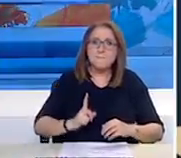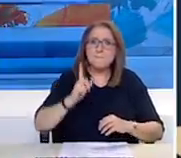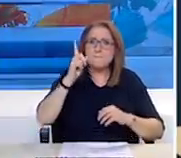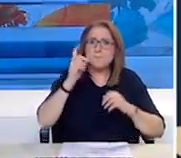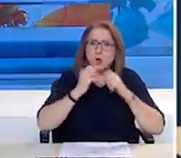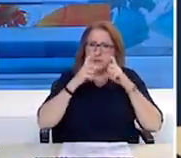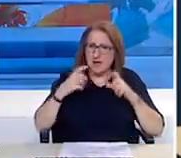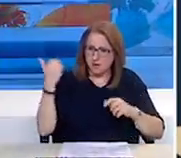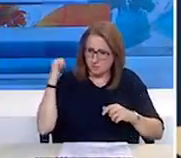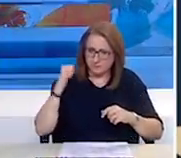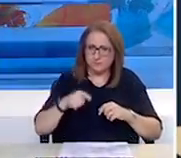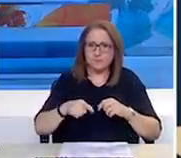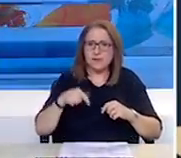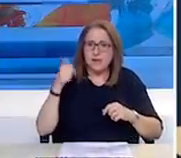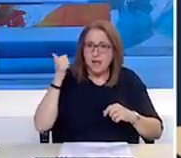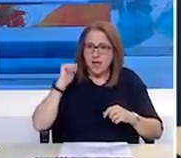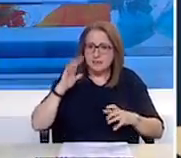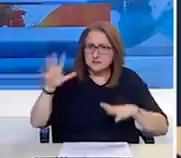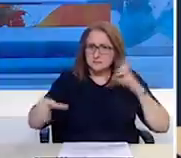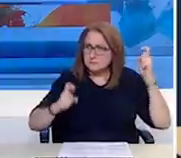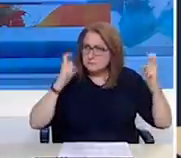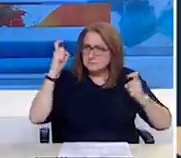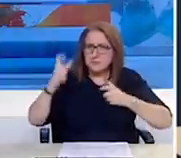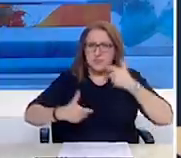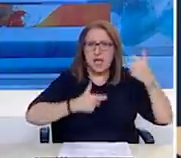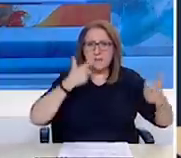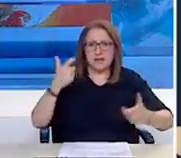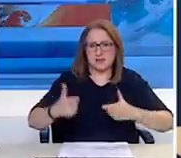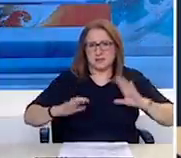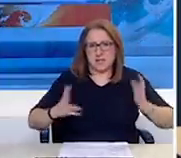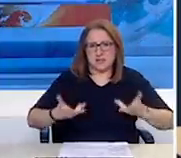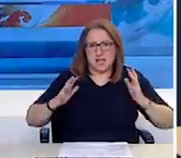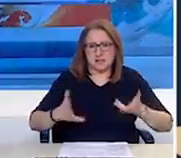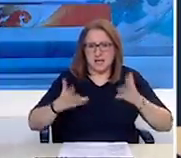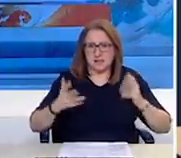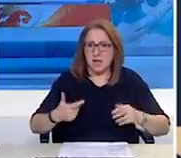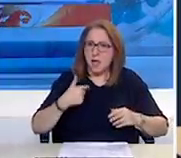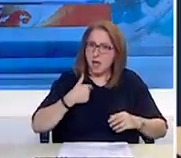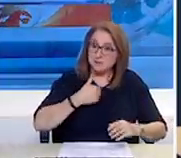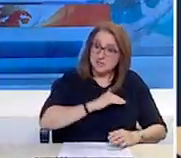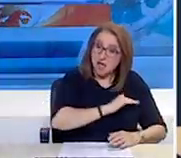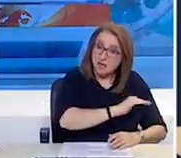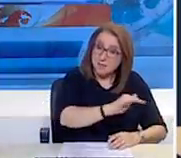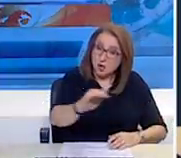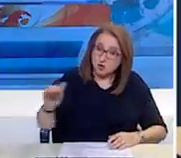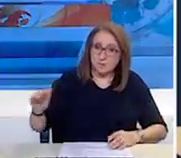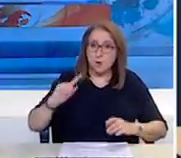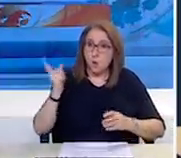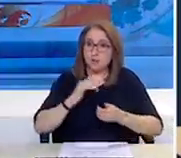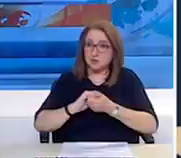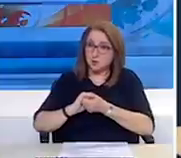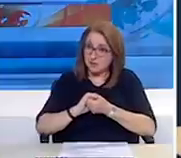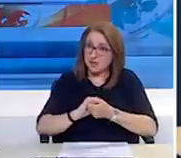οι περιορισμοί στις μετακινήσεις, προκάλεσαν ερωτήματα αλλά και διαμαρτυρίες. Είχαμε έγκυρα καλέσει τα σωματεία των εργαζομένων και όλες τις πολιτικές